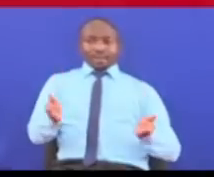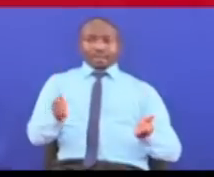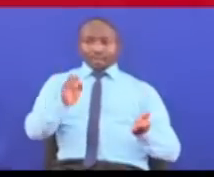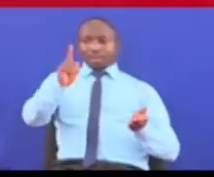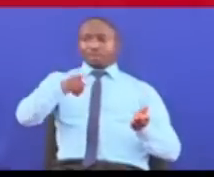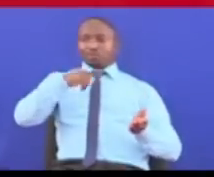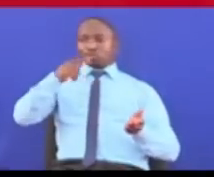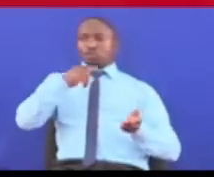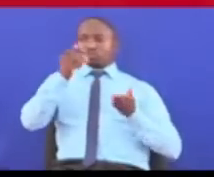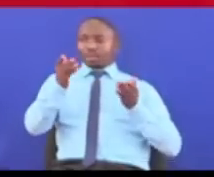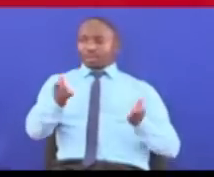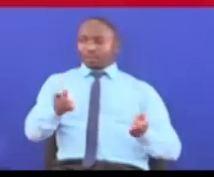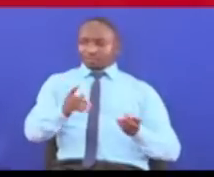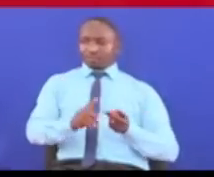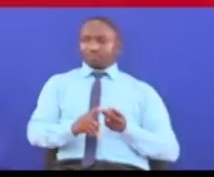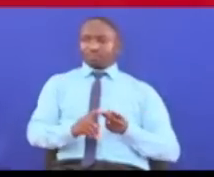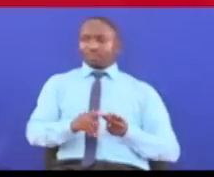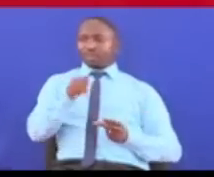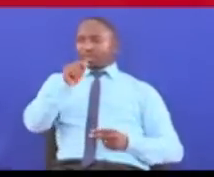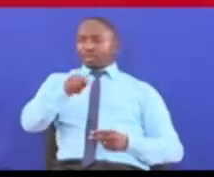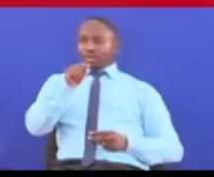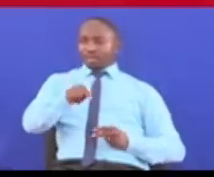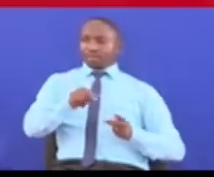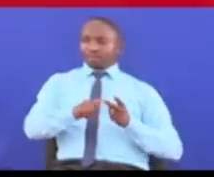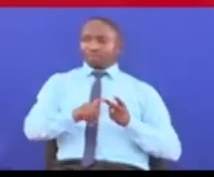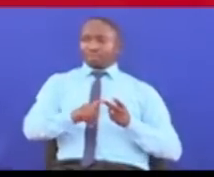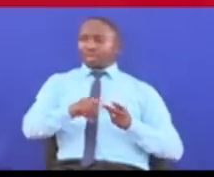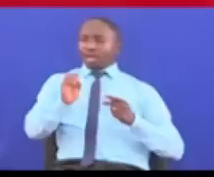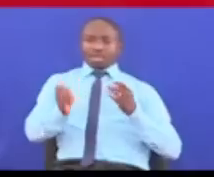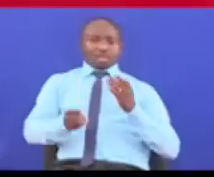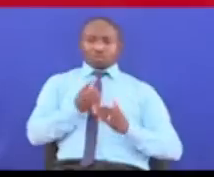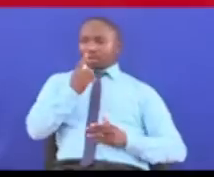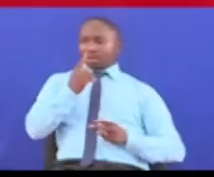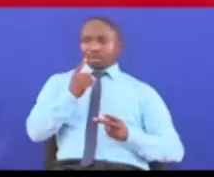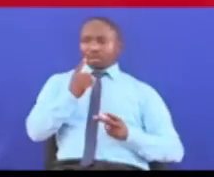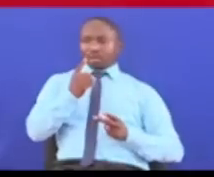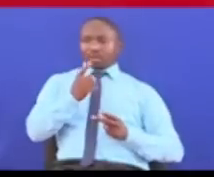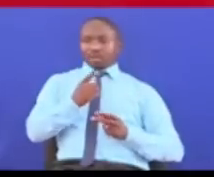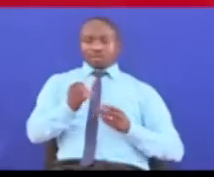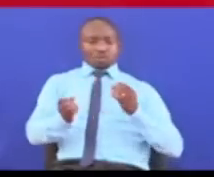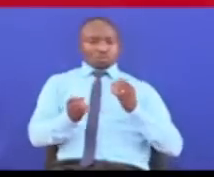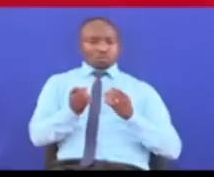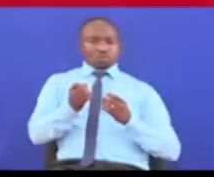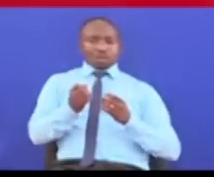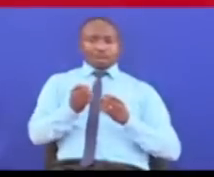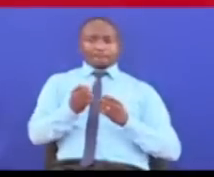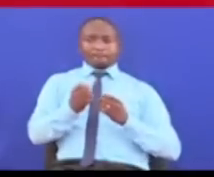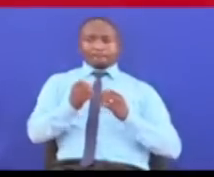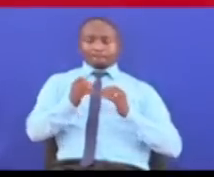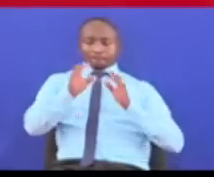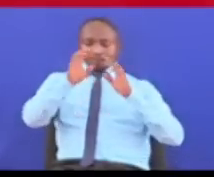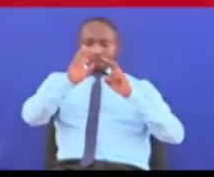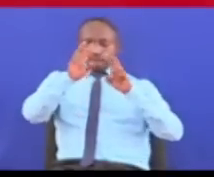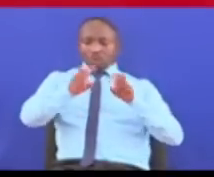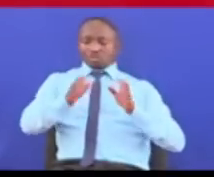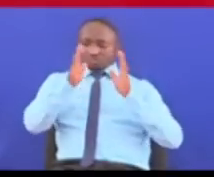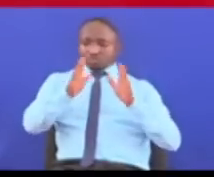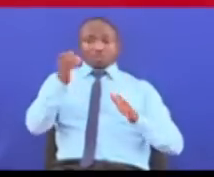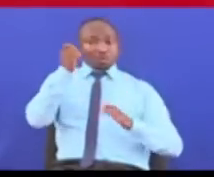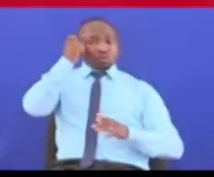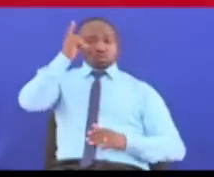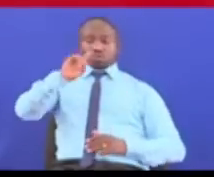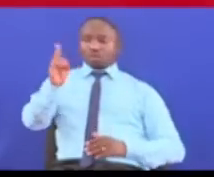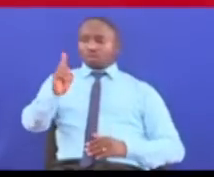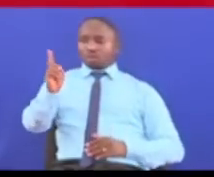haiya haya hayut na uzi wa c yana na